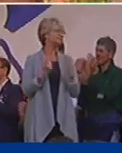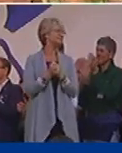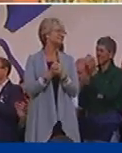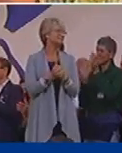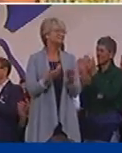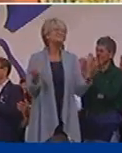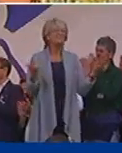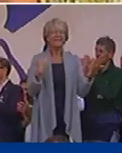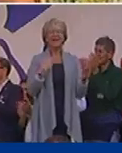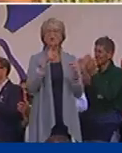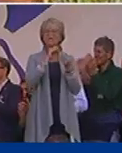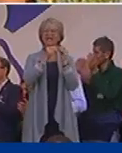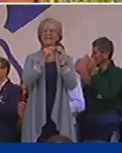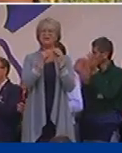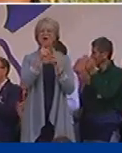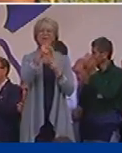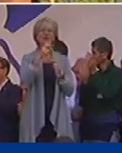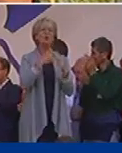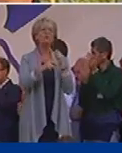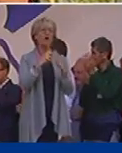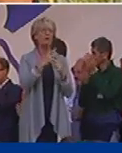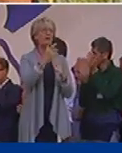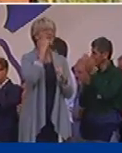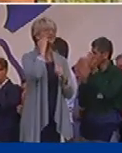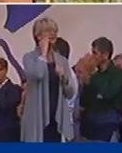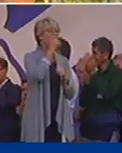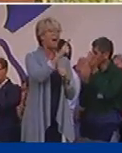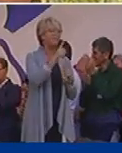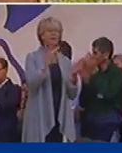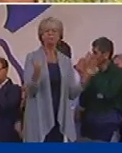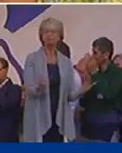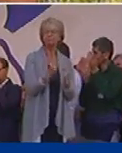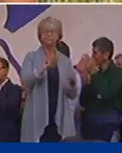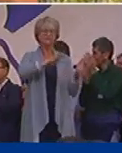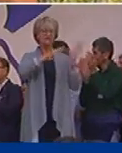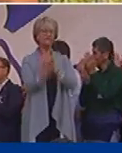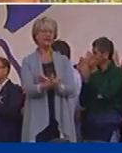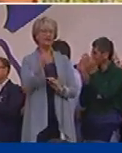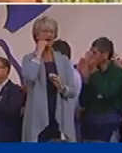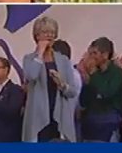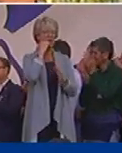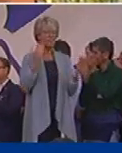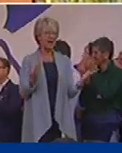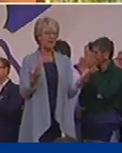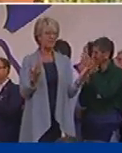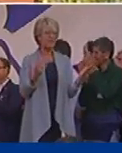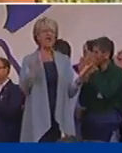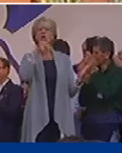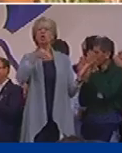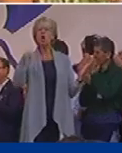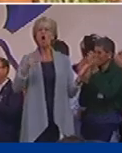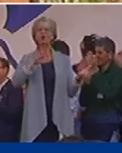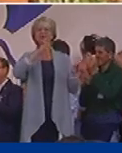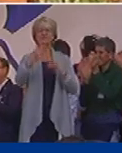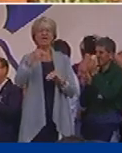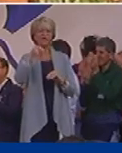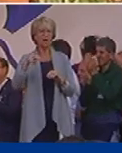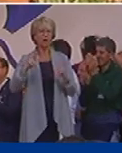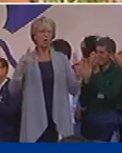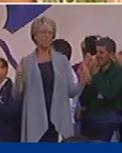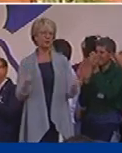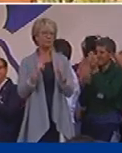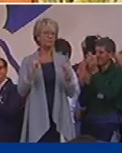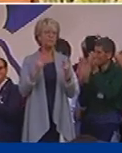e pensa a risolvere il problema di mamme che non diventano mamme e di nonne che non riescono a essere nonne rendendo gratuito